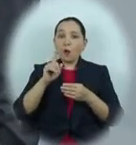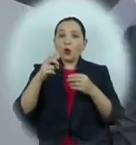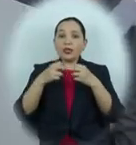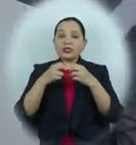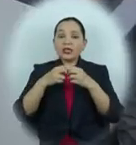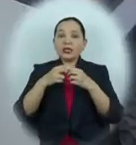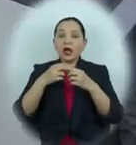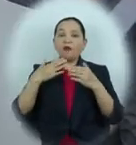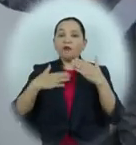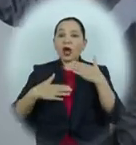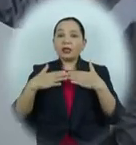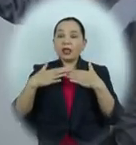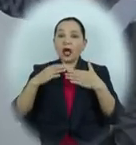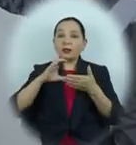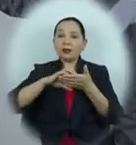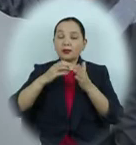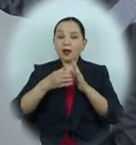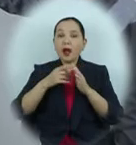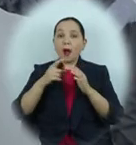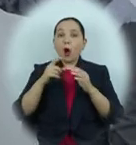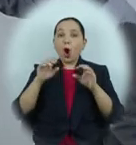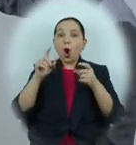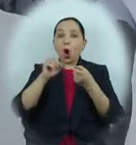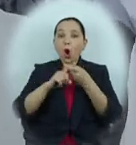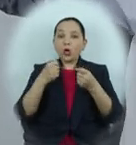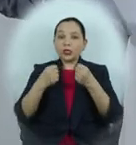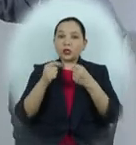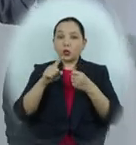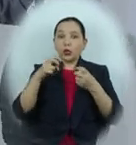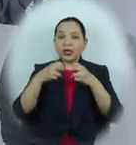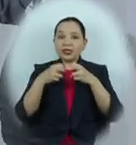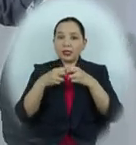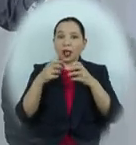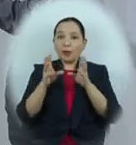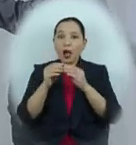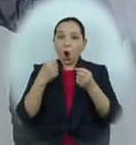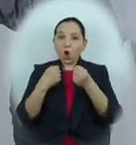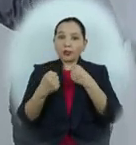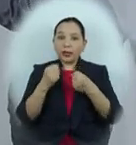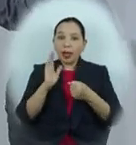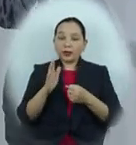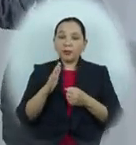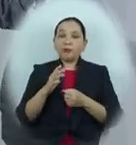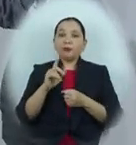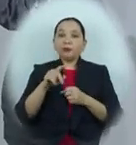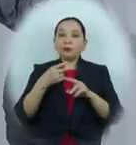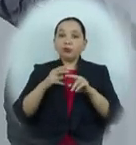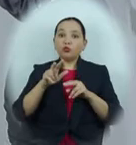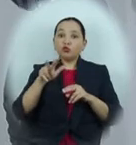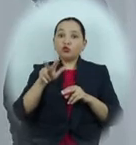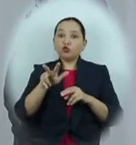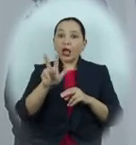qoplamasi vannani qotirish mahkamasi. Endi rezina bilan qoplanadi bu. Bu